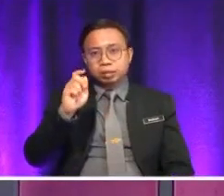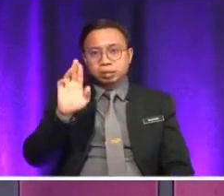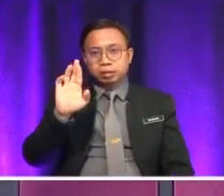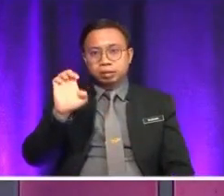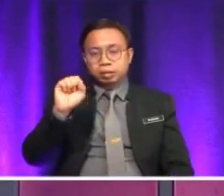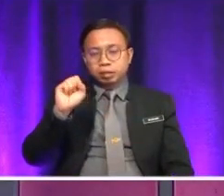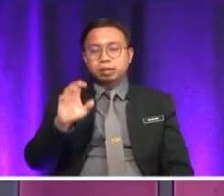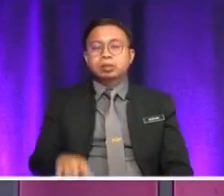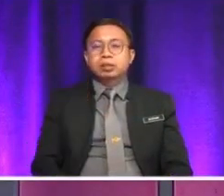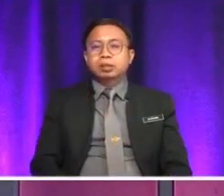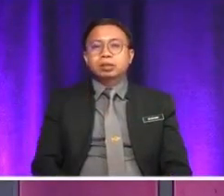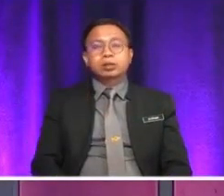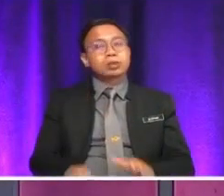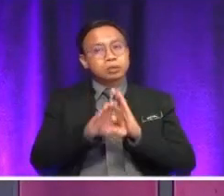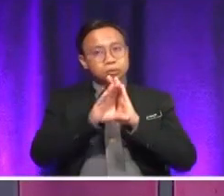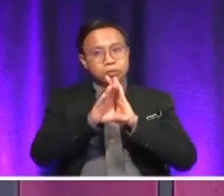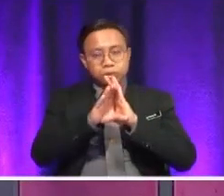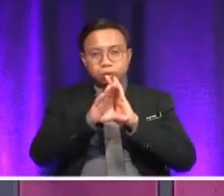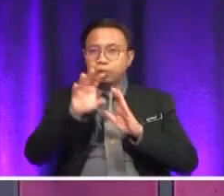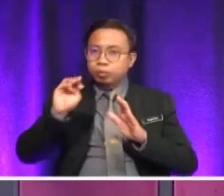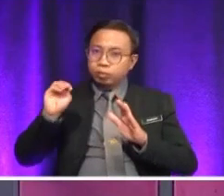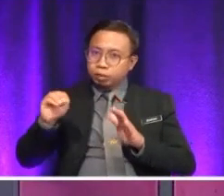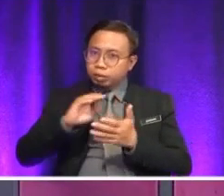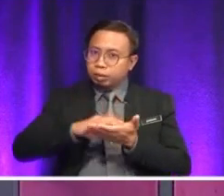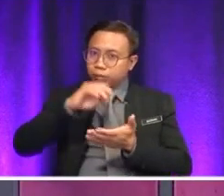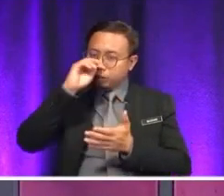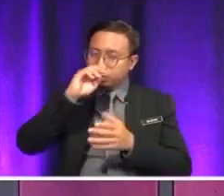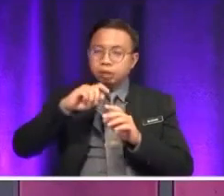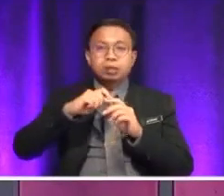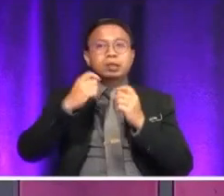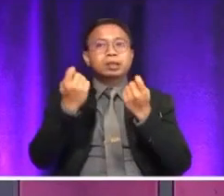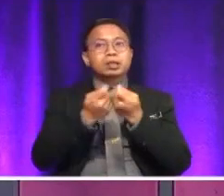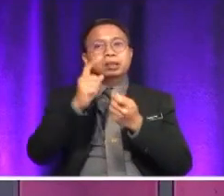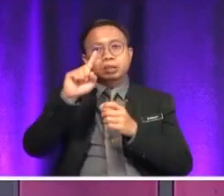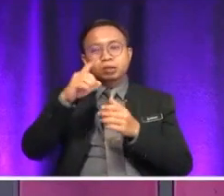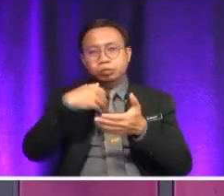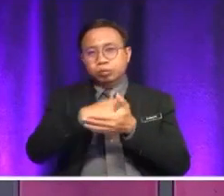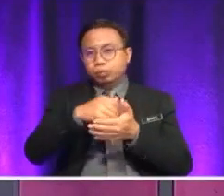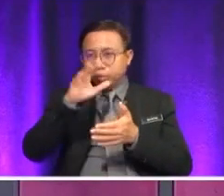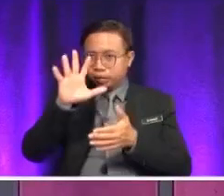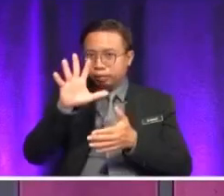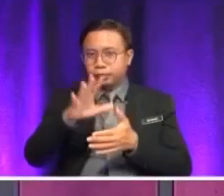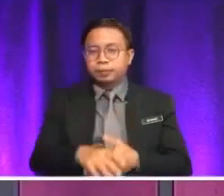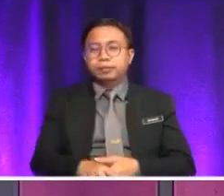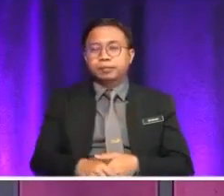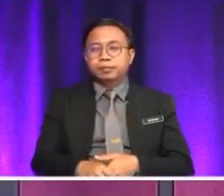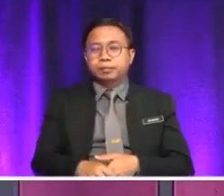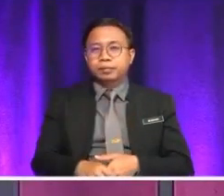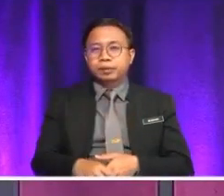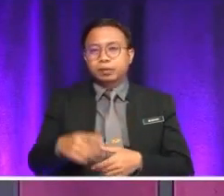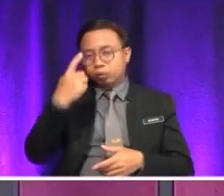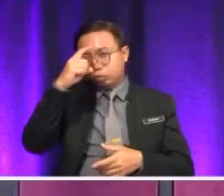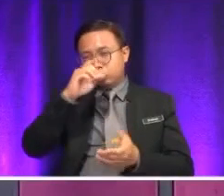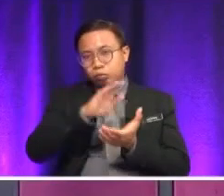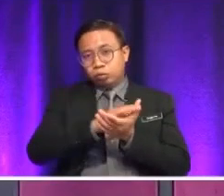apa? Contohnya kalau murid tu belajar daripada tingkatan 1 sehingga tingkatan 5 untuk